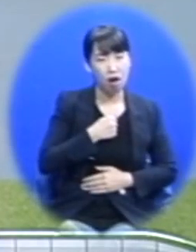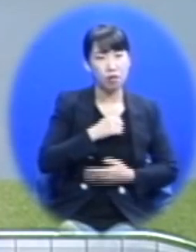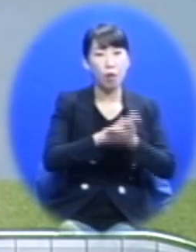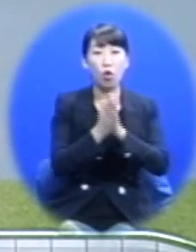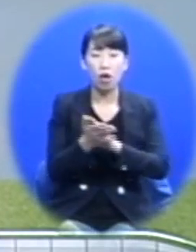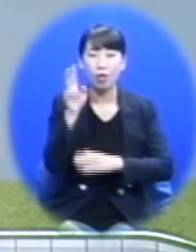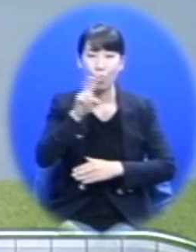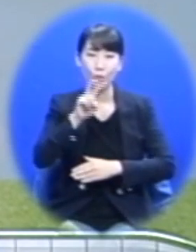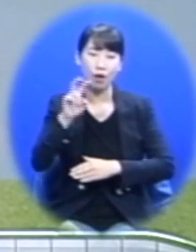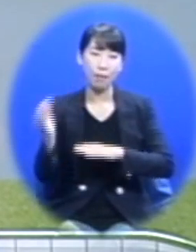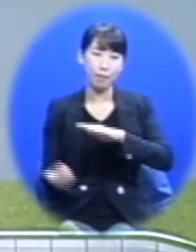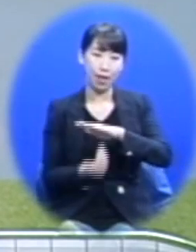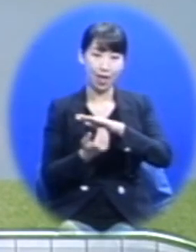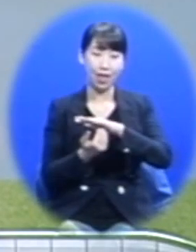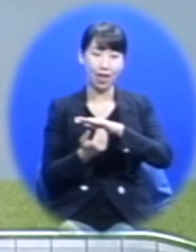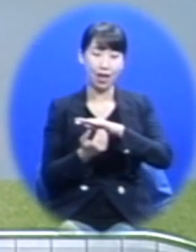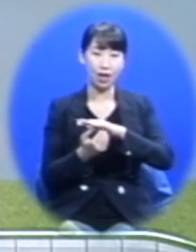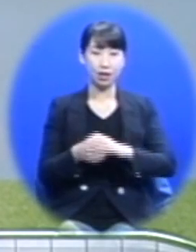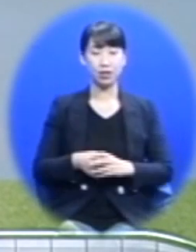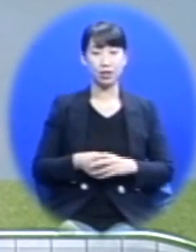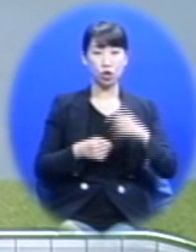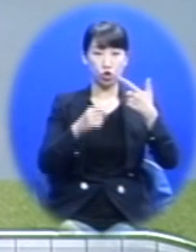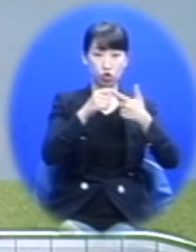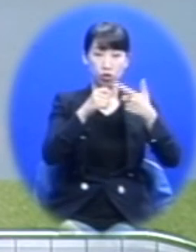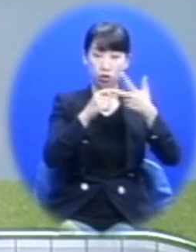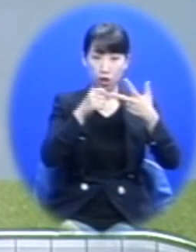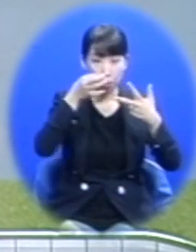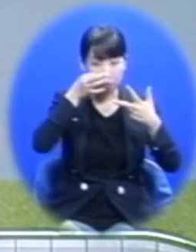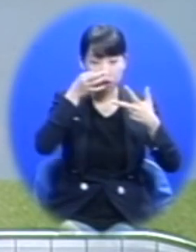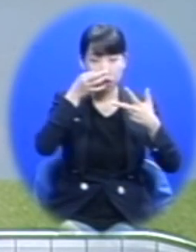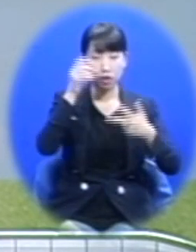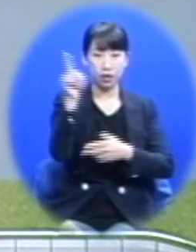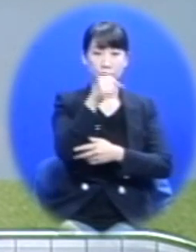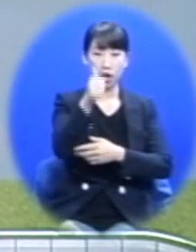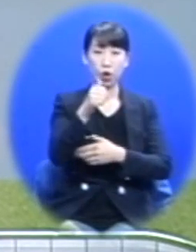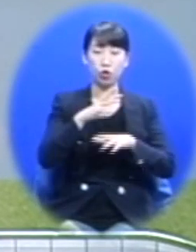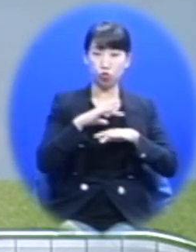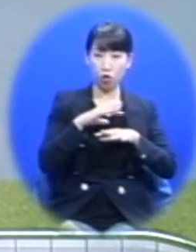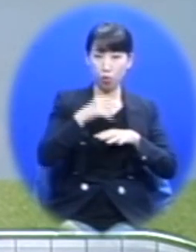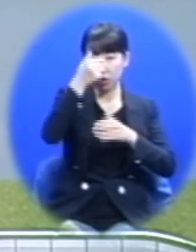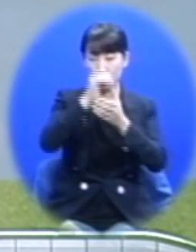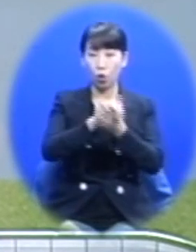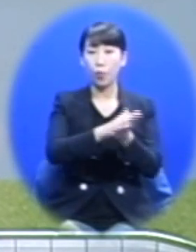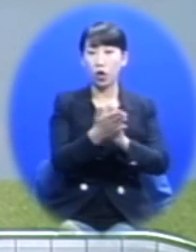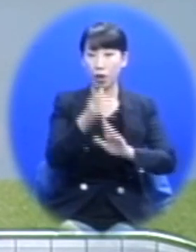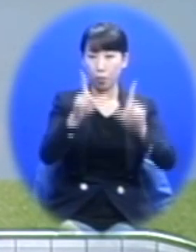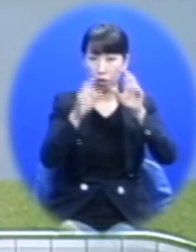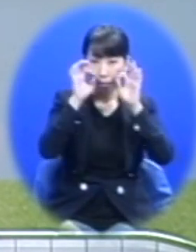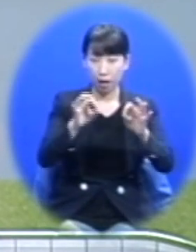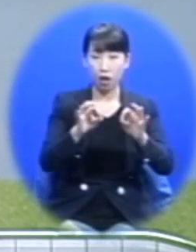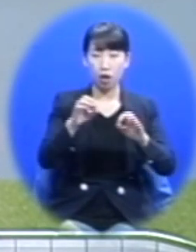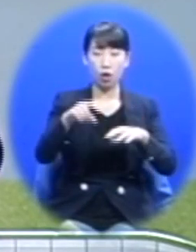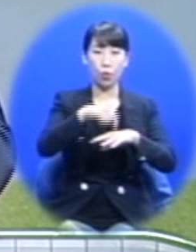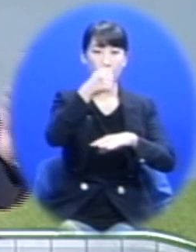실제로 6절, 7절에 보면 다윗의 두려움이 이렇게 기도로 바뀌는 것을 봅니다. 왕의 날을 더하여